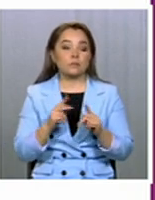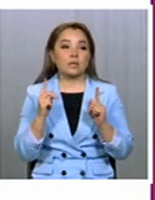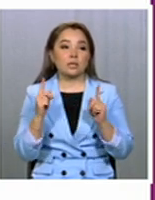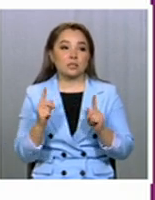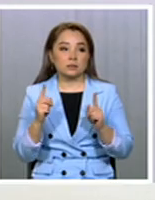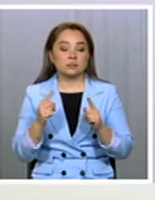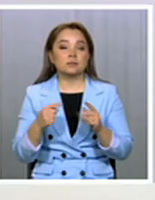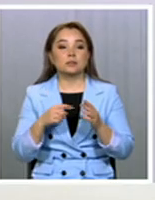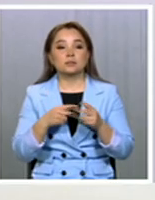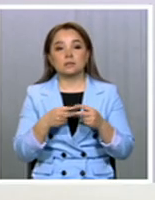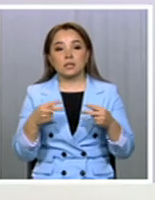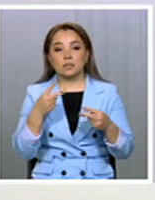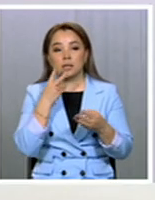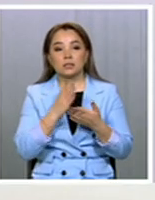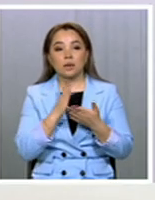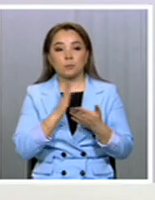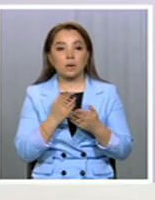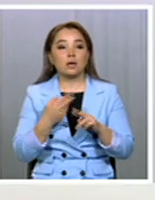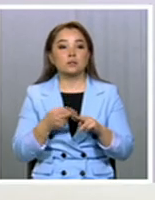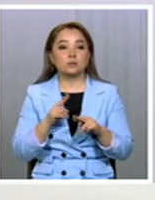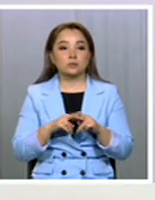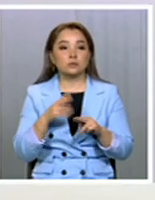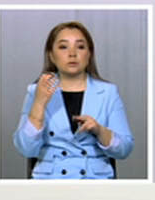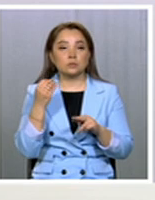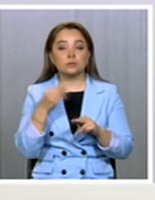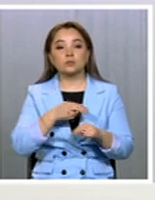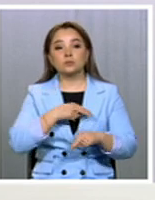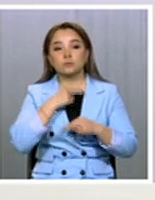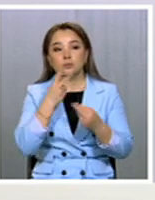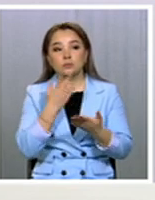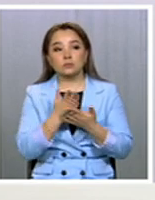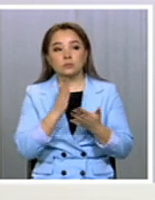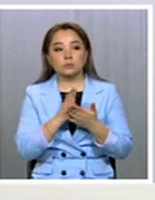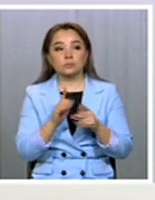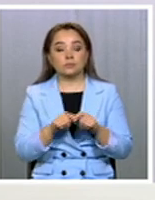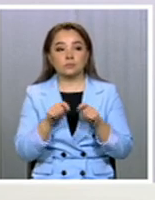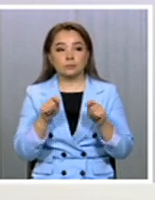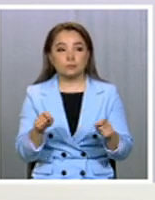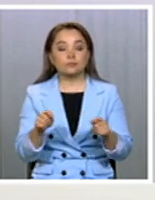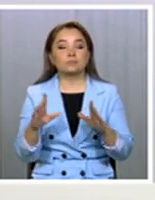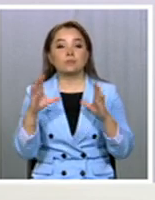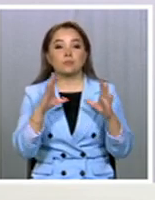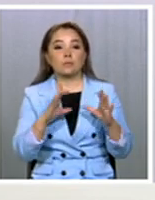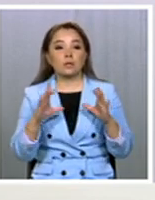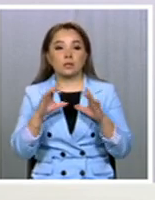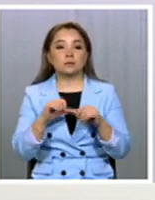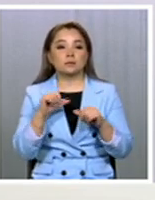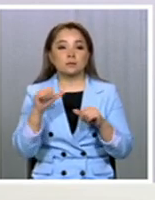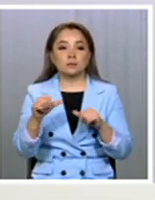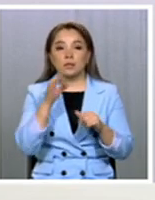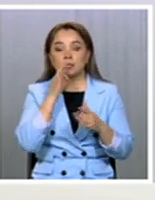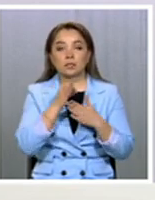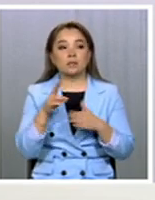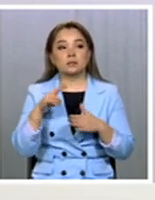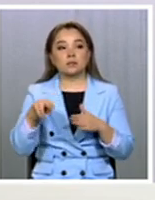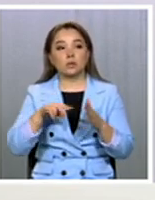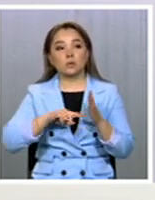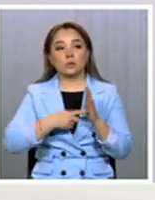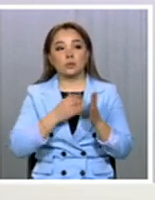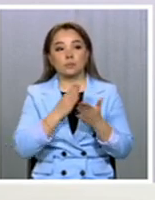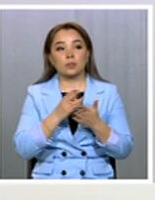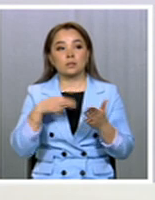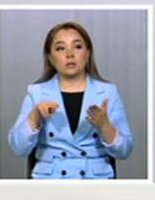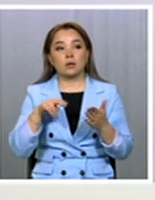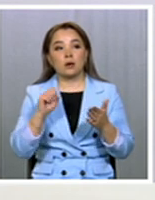тең болады. Мінекей тағы да мұқият назарымызды аударайық. Шеңберден тыш жатқан Д нүктеден бізде